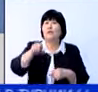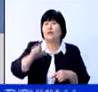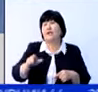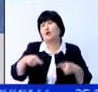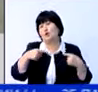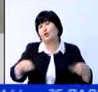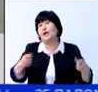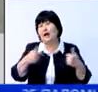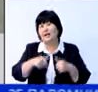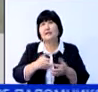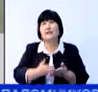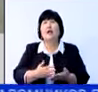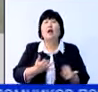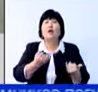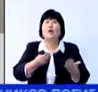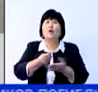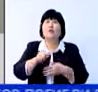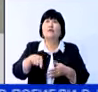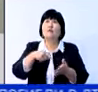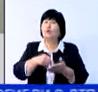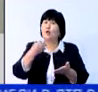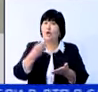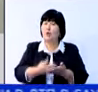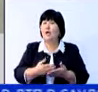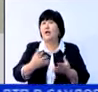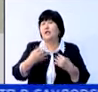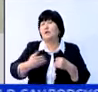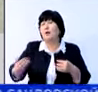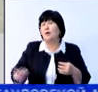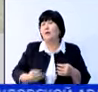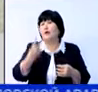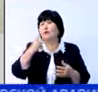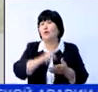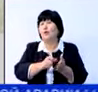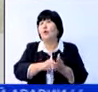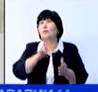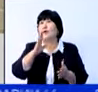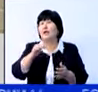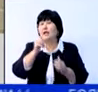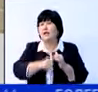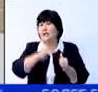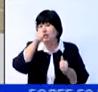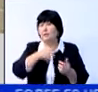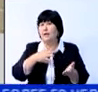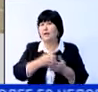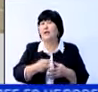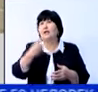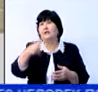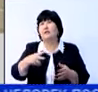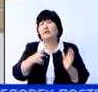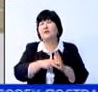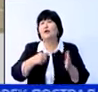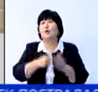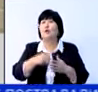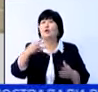других организаций ком услуги в этом городе дорогие семья проживающие в двухкомнатной квартире ежемесячно платит от 28